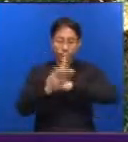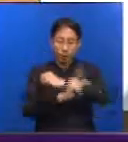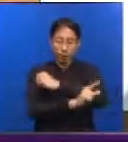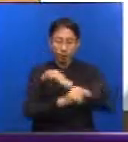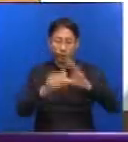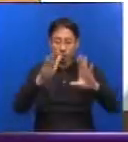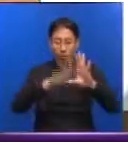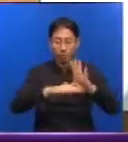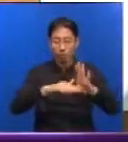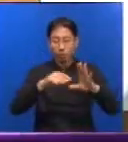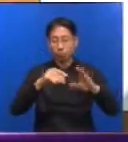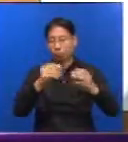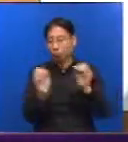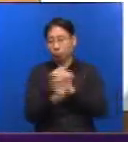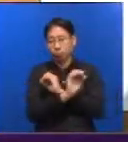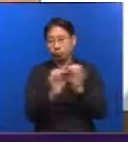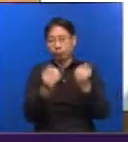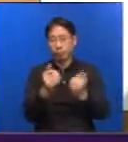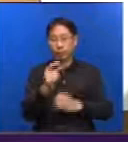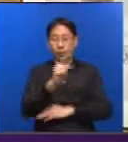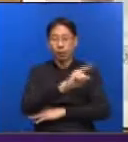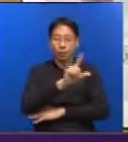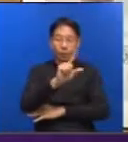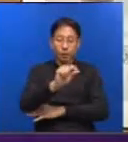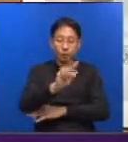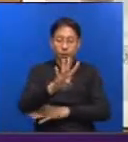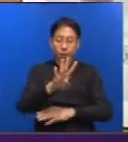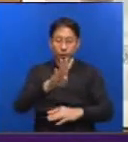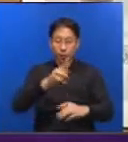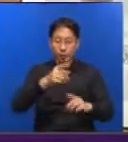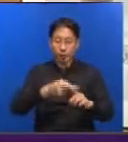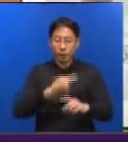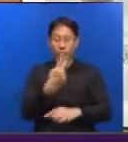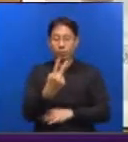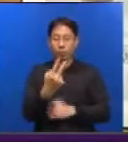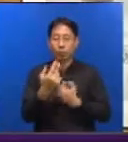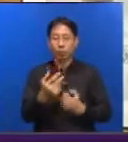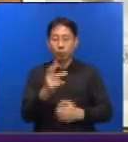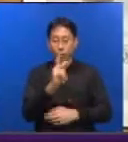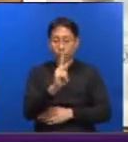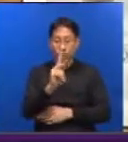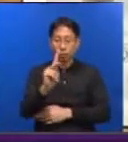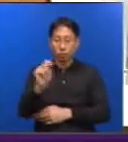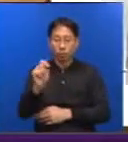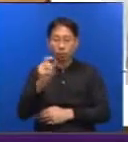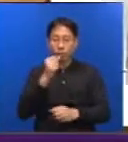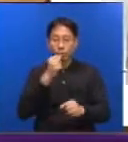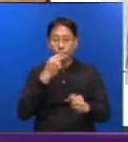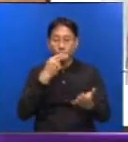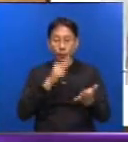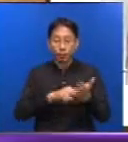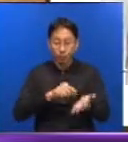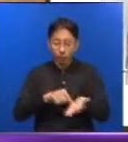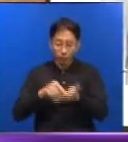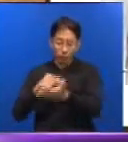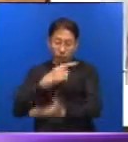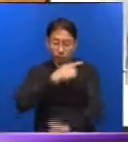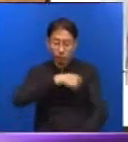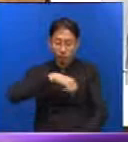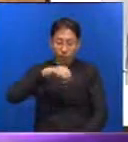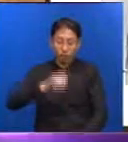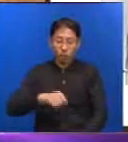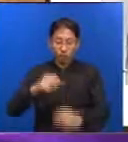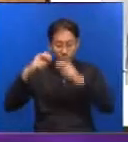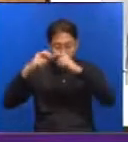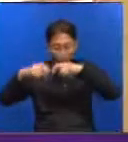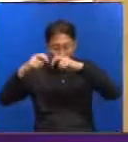มัครรับเลือกตั้งนั้นะคะในวันที่ 24 กุพาพันธ์ก.ก.ก.ก.ก.จะทำหนังสือไปถึงสารรถธรมนูลให้